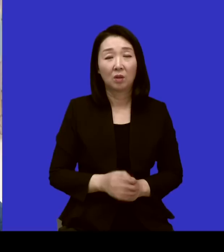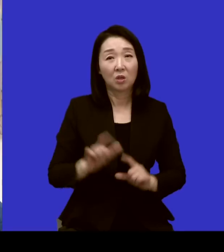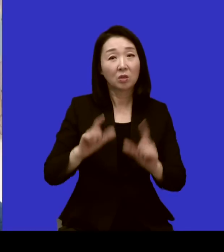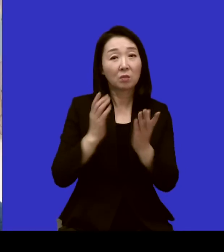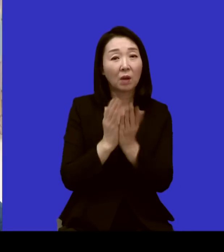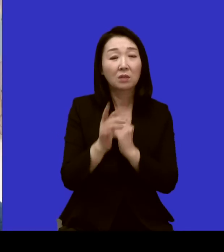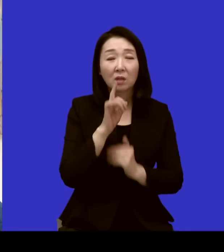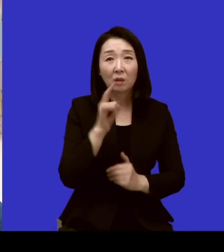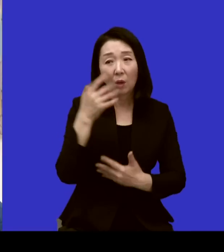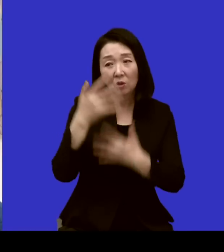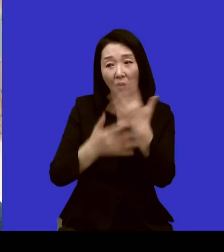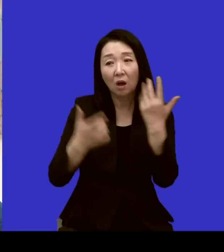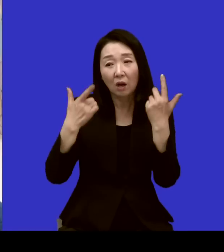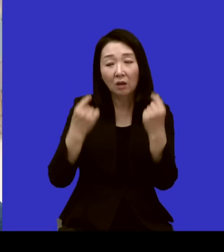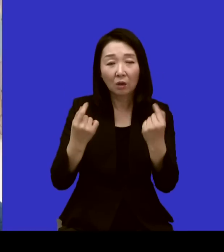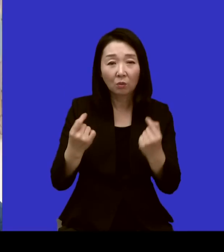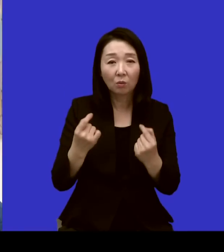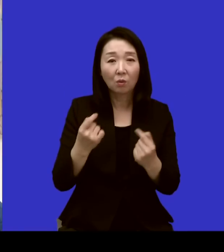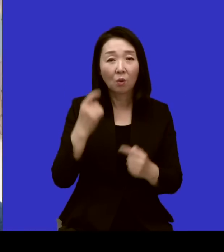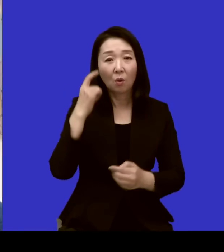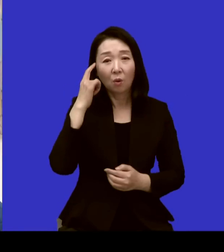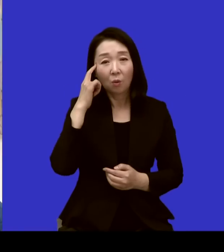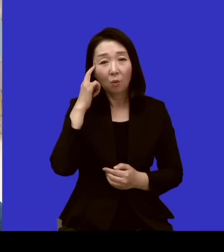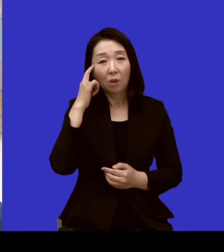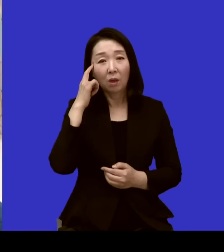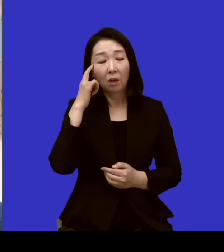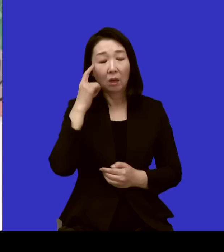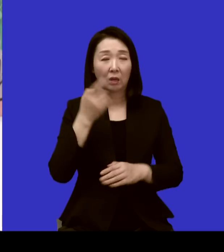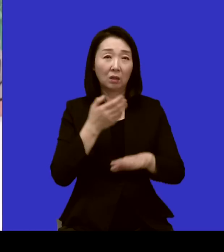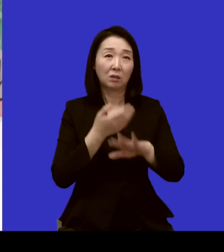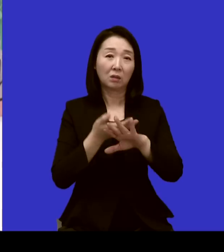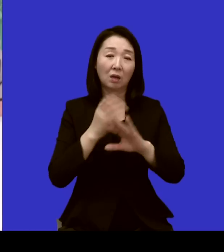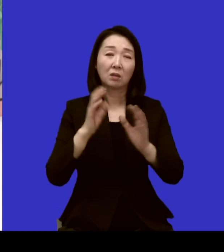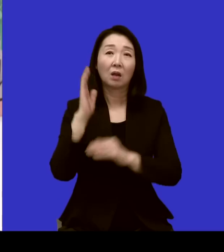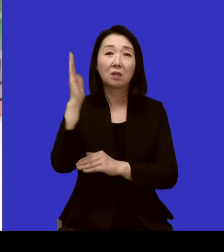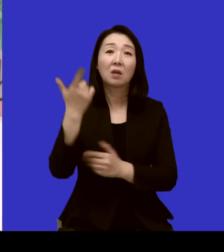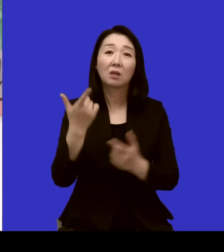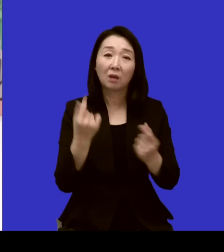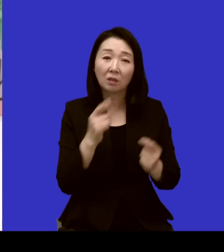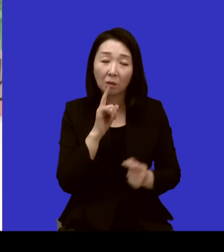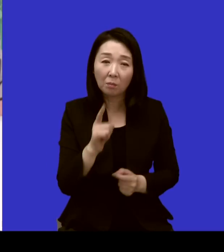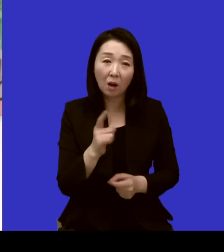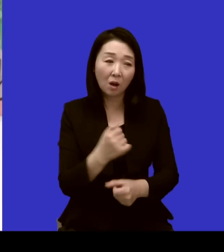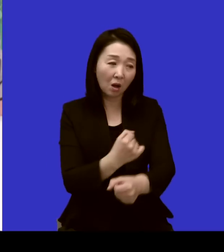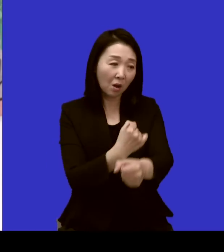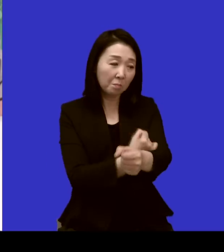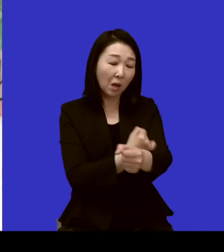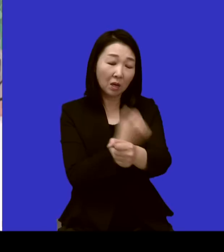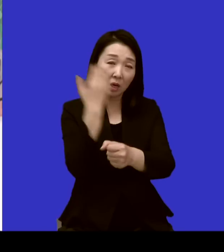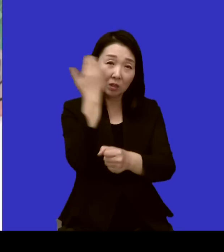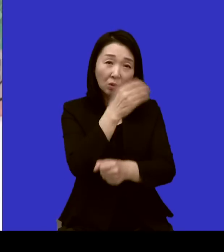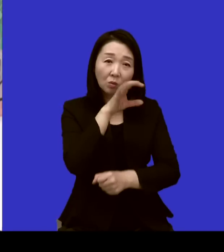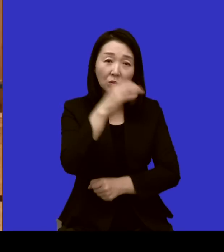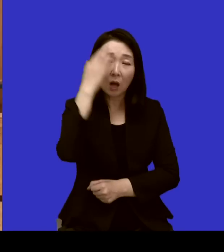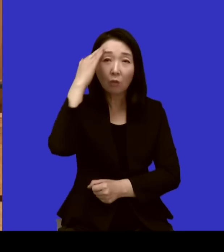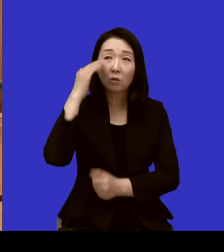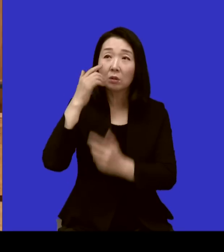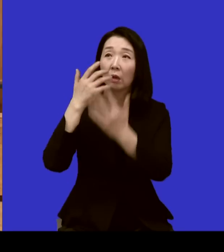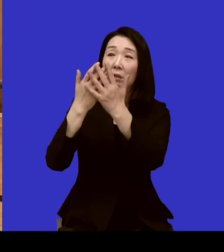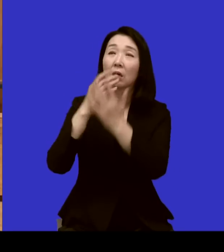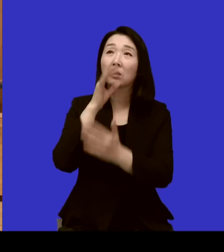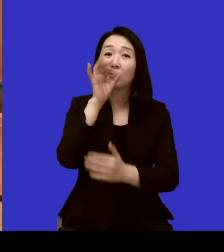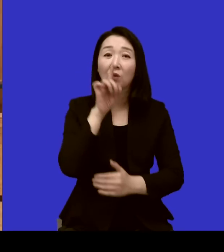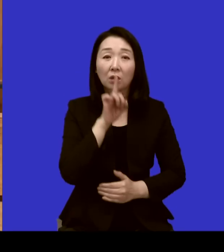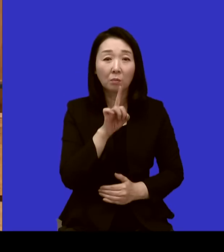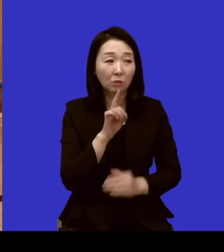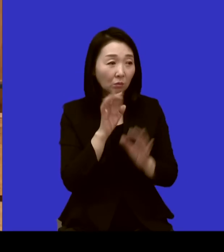이게 너무 영화 같고 아. 이게 무슨 남미나 다른 나라의 일들 같다. 그렇죠. 마약 청조국인 한국에서 좀 상상하기 어렵다. 저희도 지금 들으면서 지금